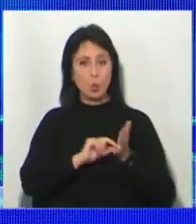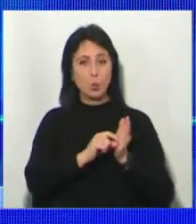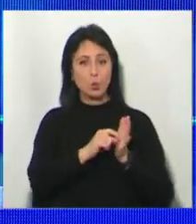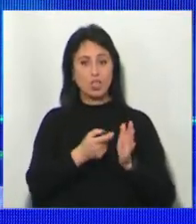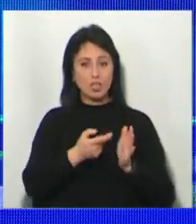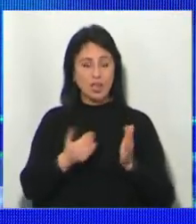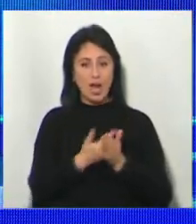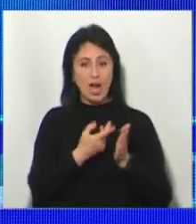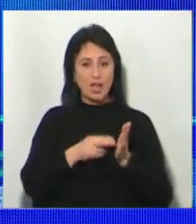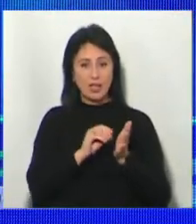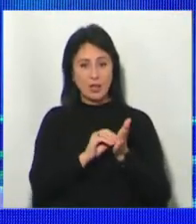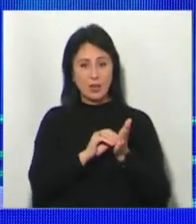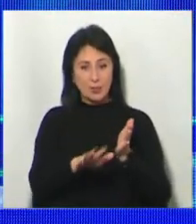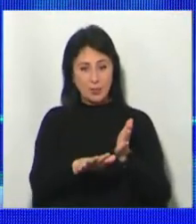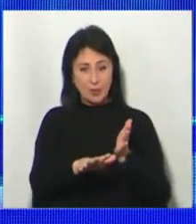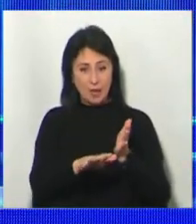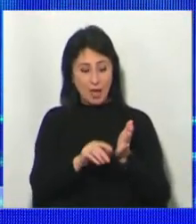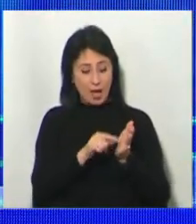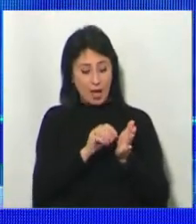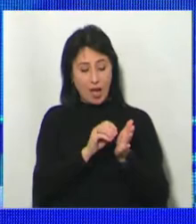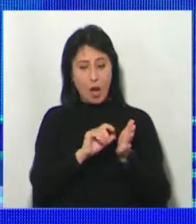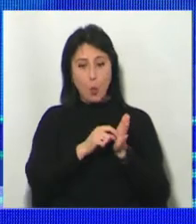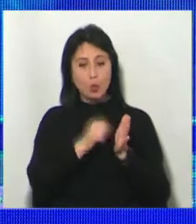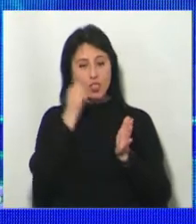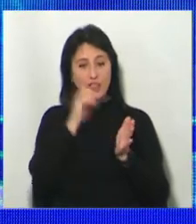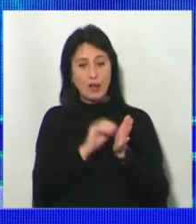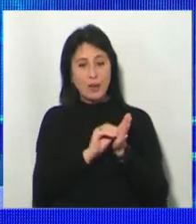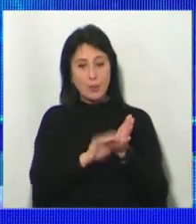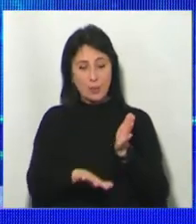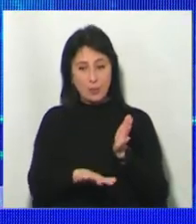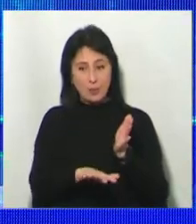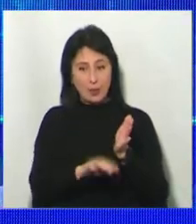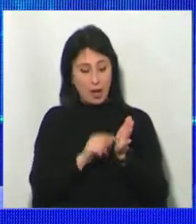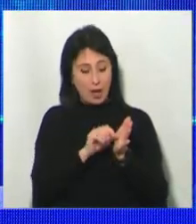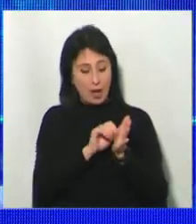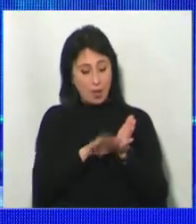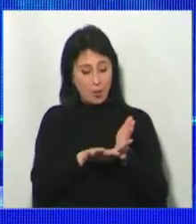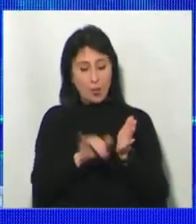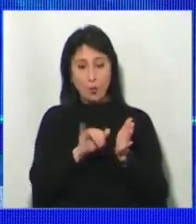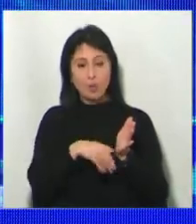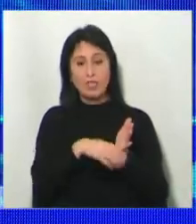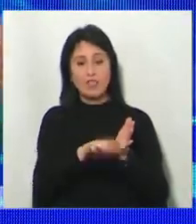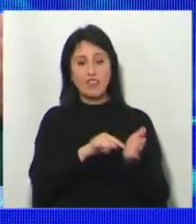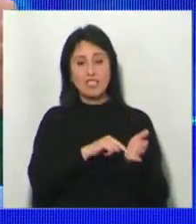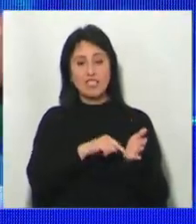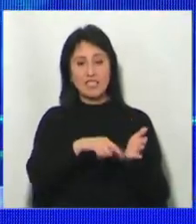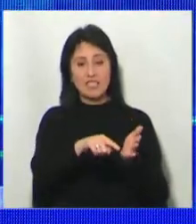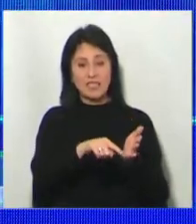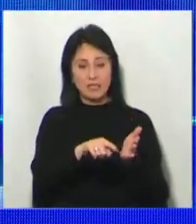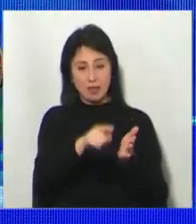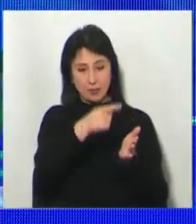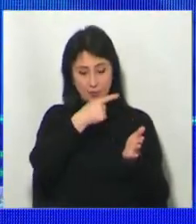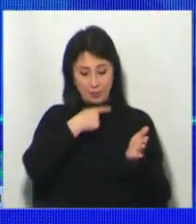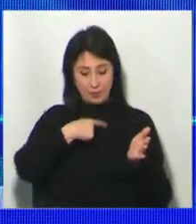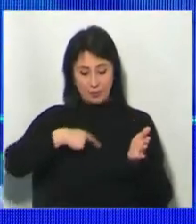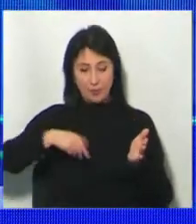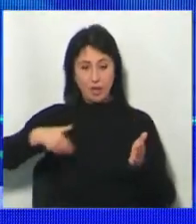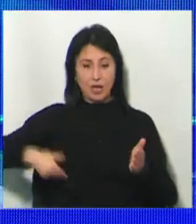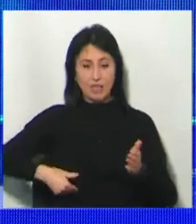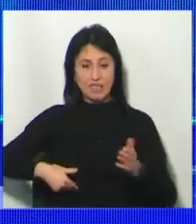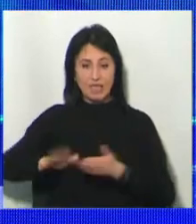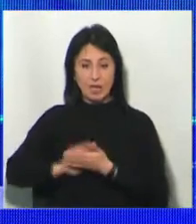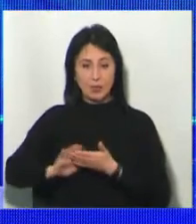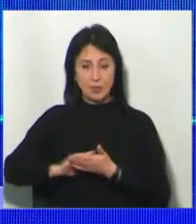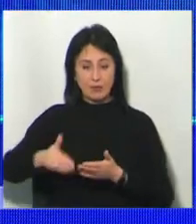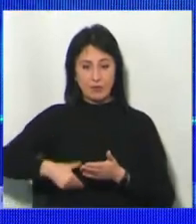პროცესში უჯრედები იშლება, უჯრედების დაშლის შედეგად დაშლის პროდუქტები გადადის სისხლში, სისხლიდან ღვიძლში ხდება მისი